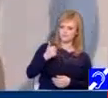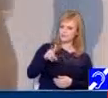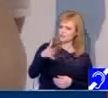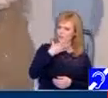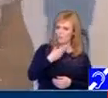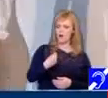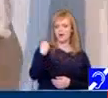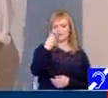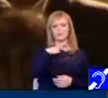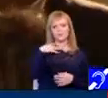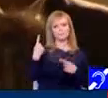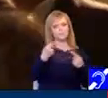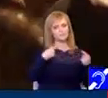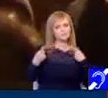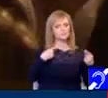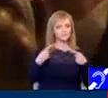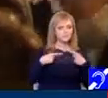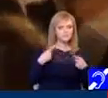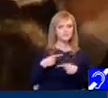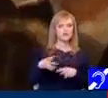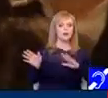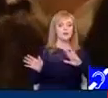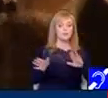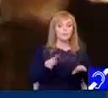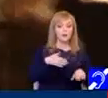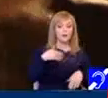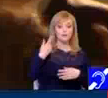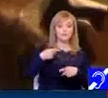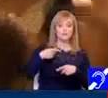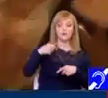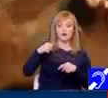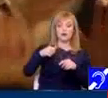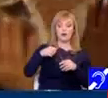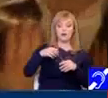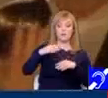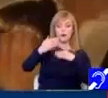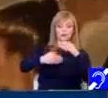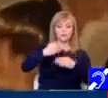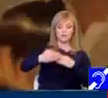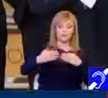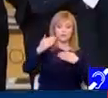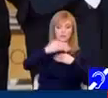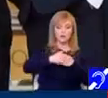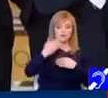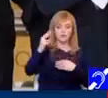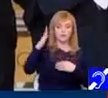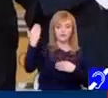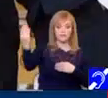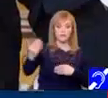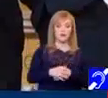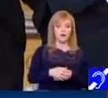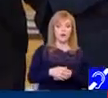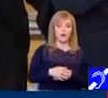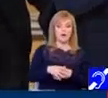ei. Aveau lungi discuții despre proiecte cinematografice, până când, la mijlocul anilor 90, într-o seară, în apartamentul lui dintr-un hotel